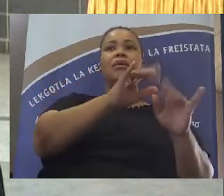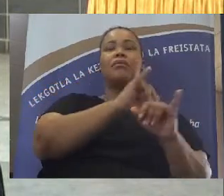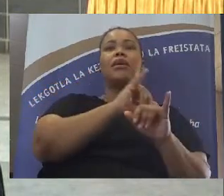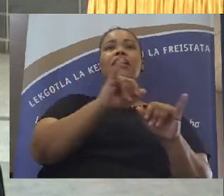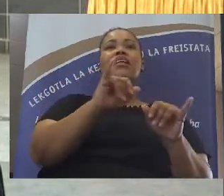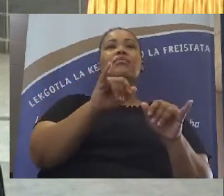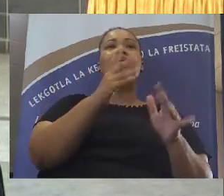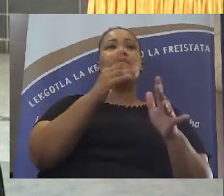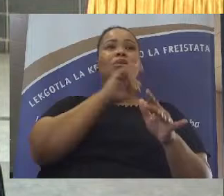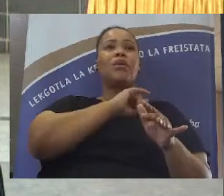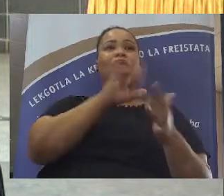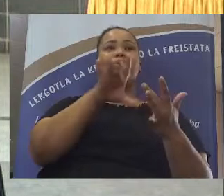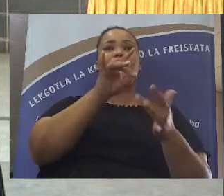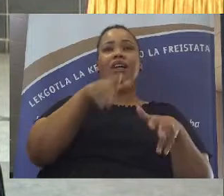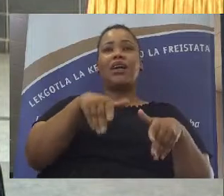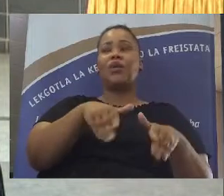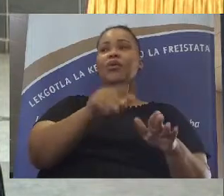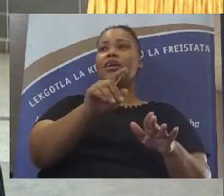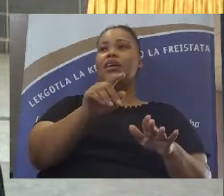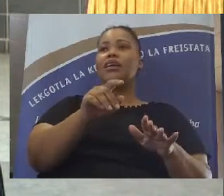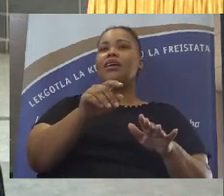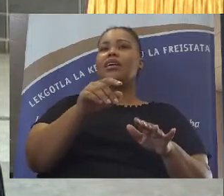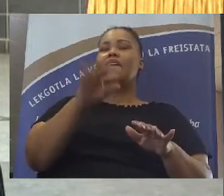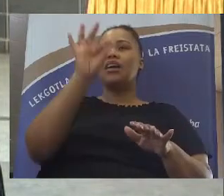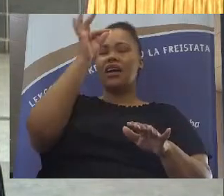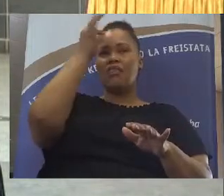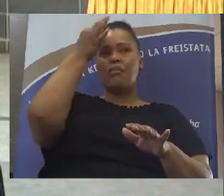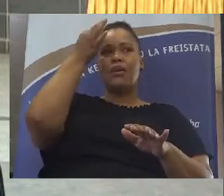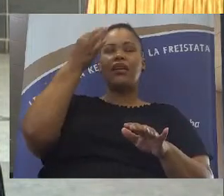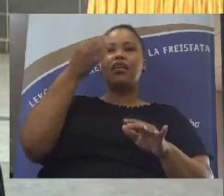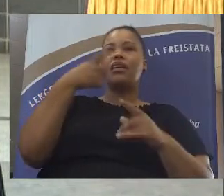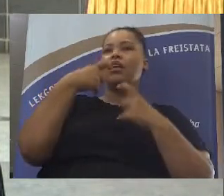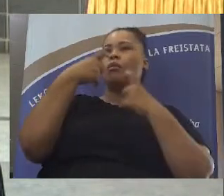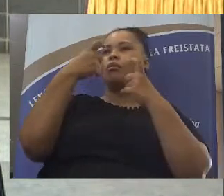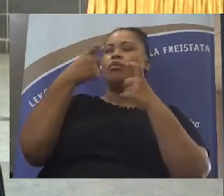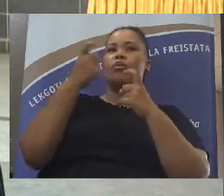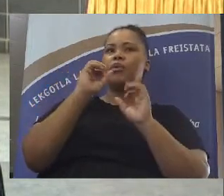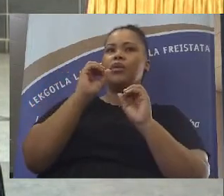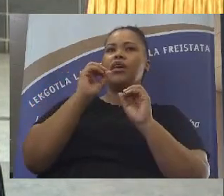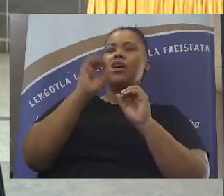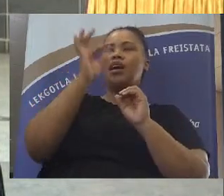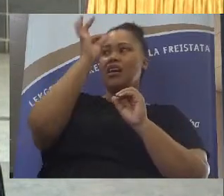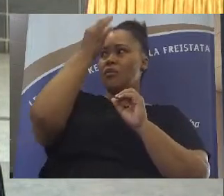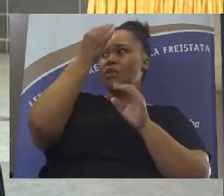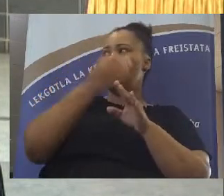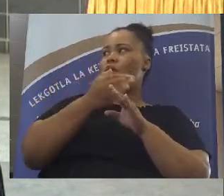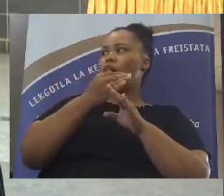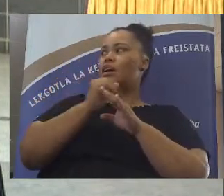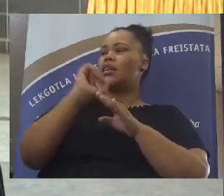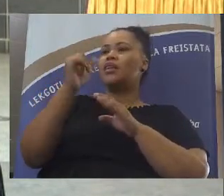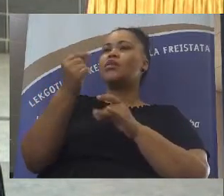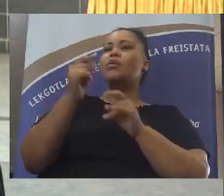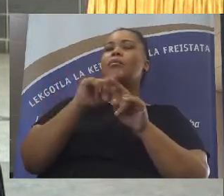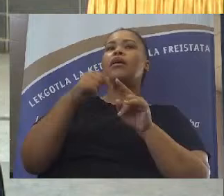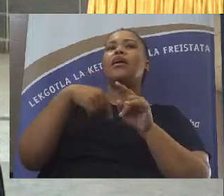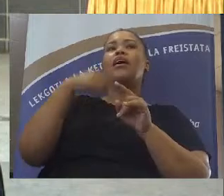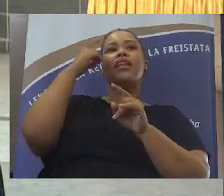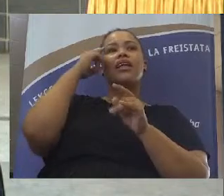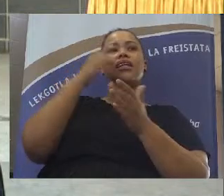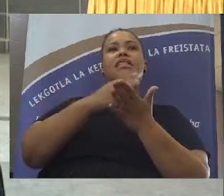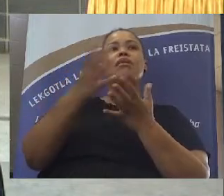het ons kla nie oor die regering. Ek gaan nie sê ek kla. Hulle doen wat hulle moet doen. Maar lyk my hulle vergeet sekere